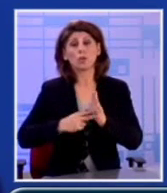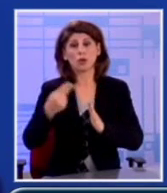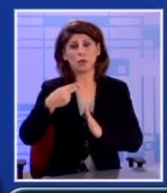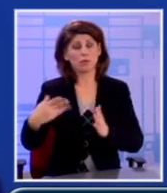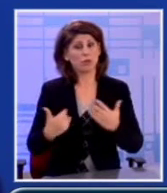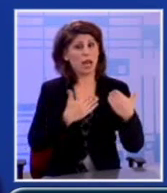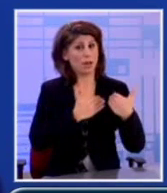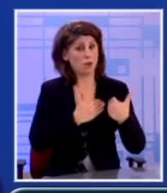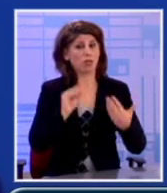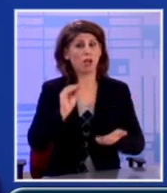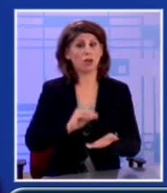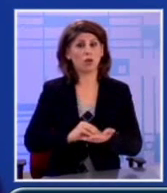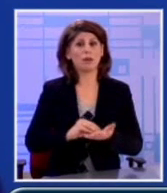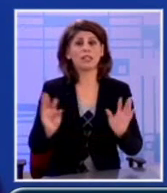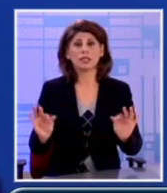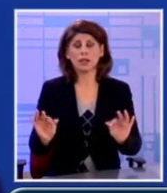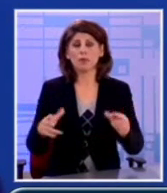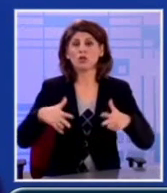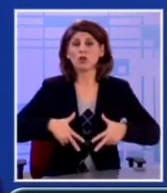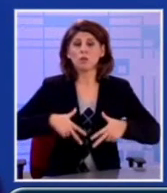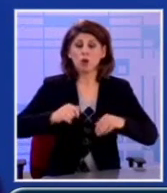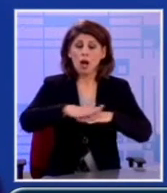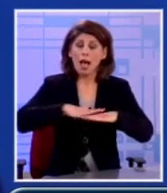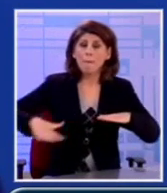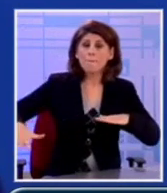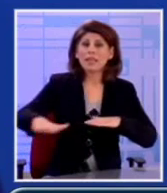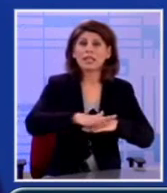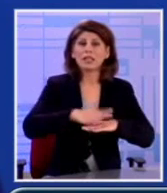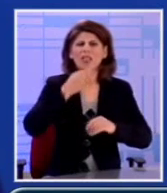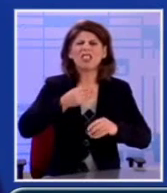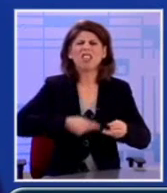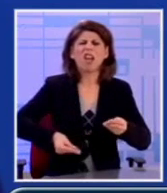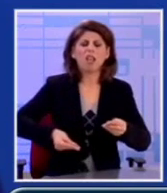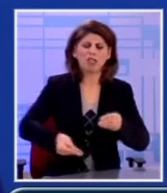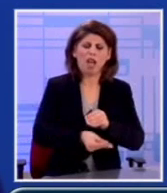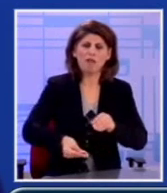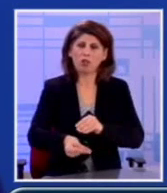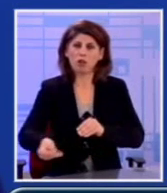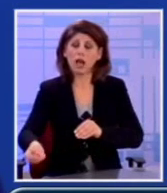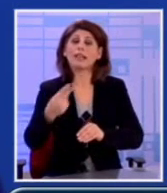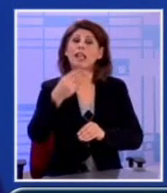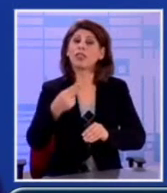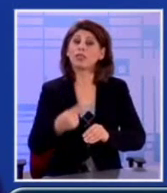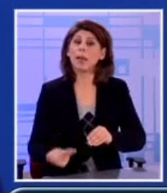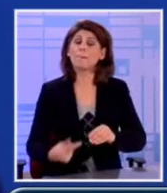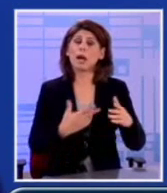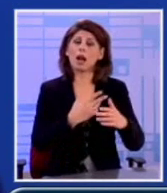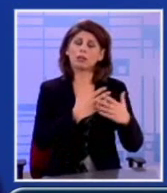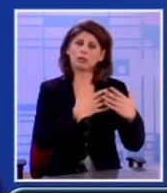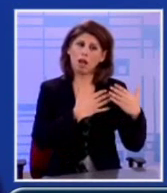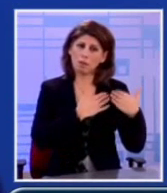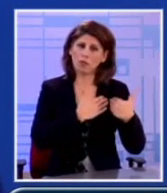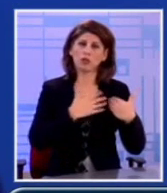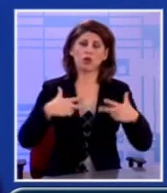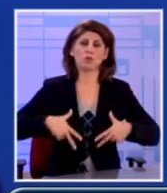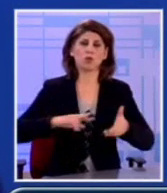αρμόδια επίσης για τις ρυθμίσεις του Υπουργού Επικρατείας για τη διαφθορά, αλλά και για ζητήματα αρμοδιότητας του Υπουργείου